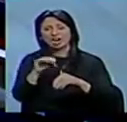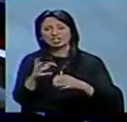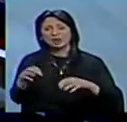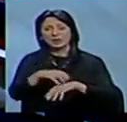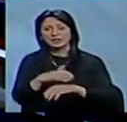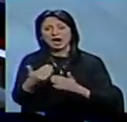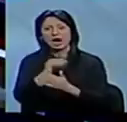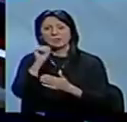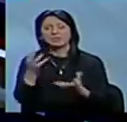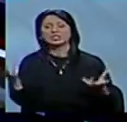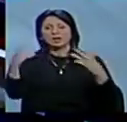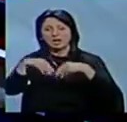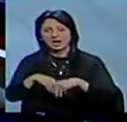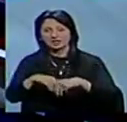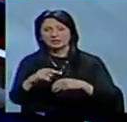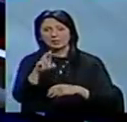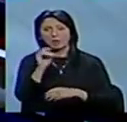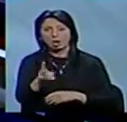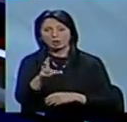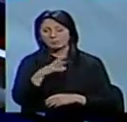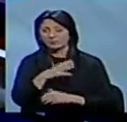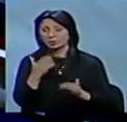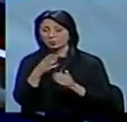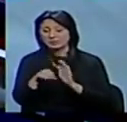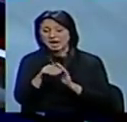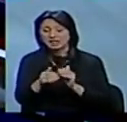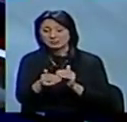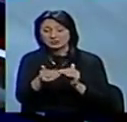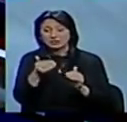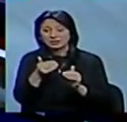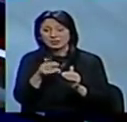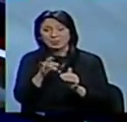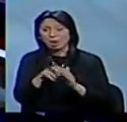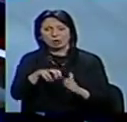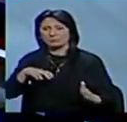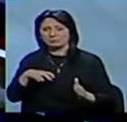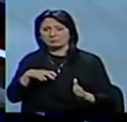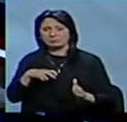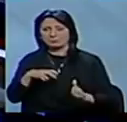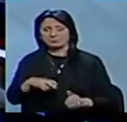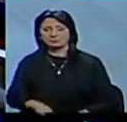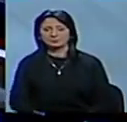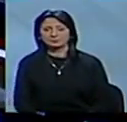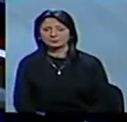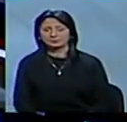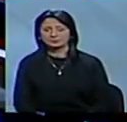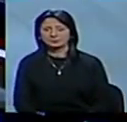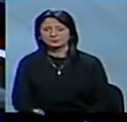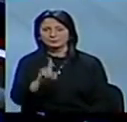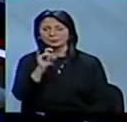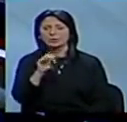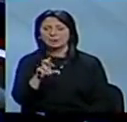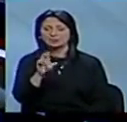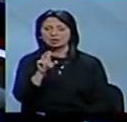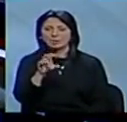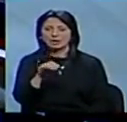პარტიასთან და ახალ მემარჯვენეებთან ერთად ერთ ბლოკში გაერთიანდა, თუმცა არჩევნების წინ გირჩმა ბლოკი დატოვა. ზურა ჯაფარიძეა